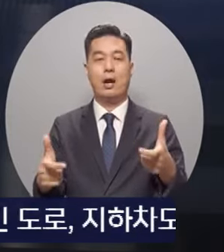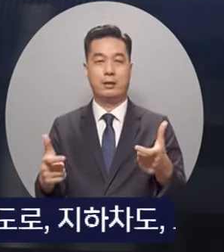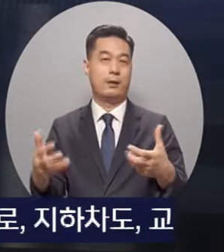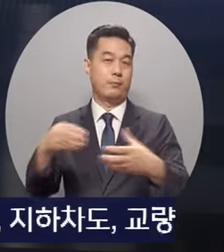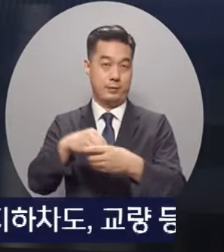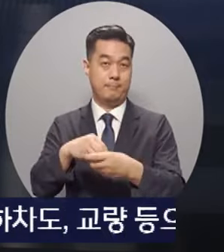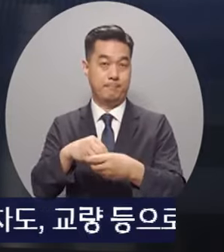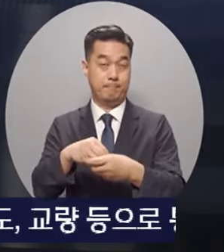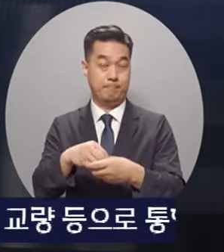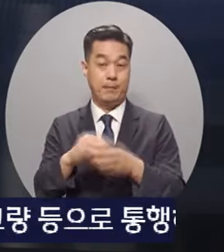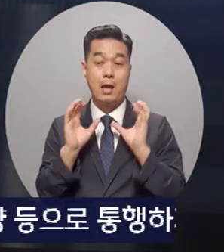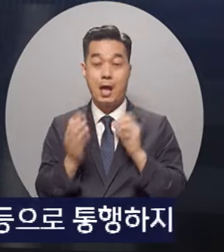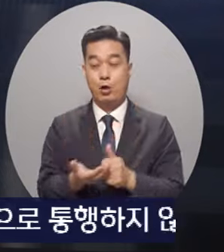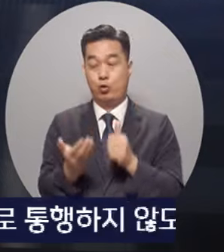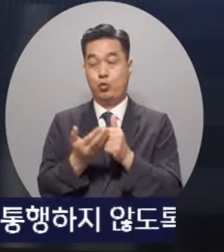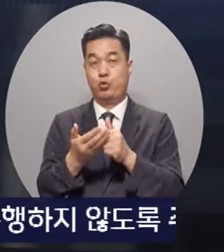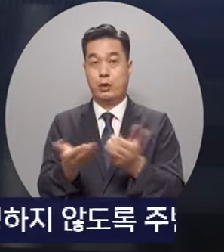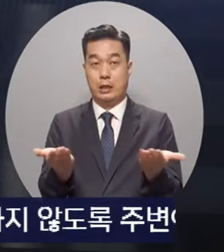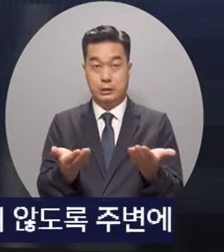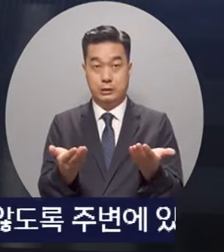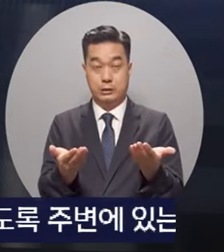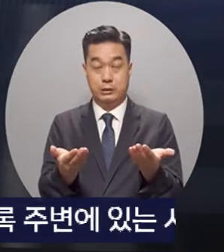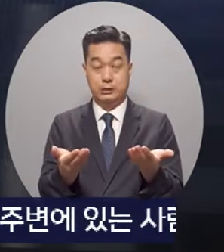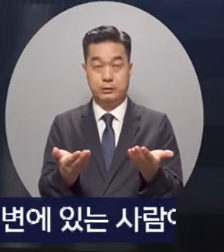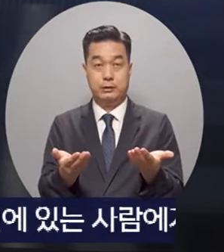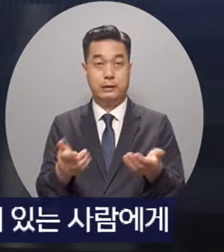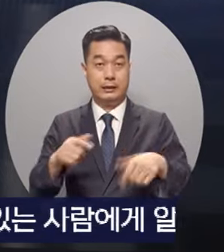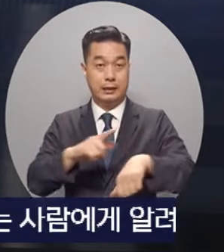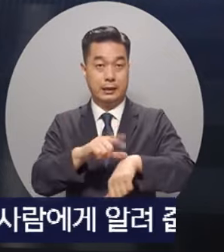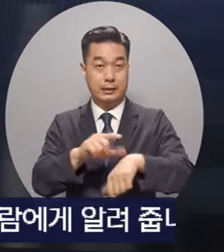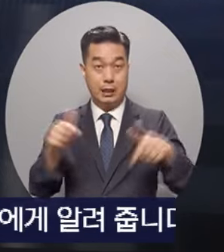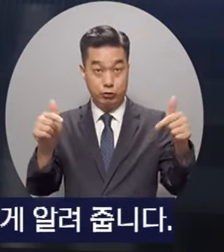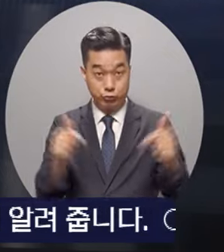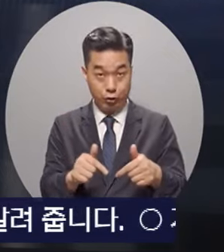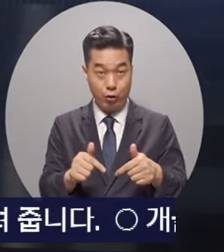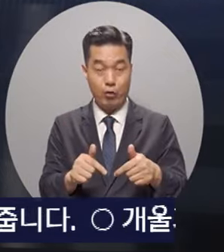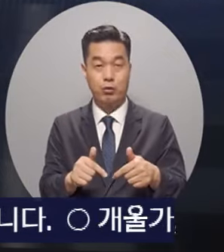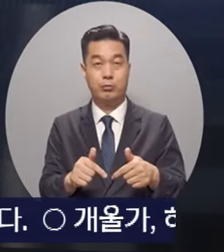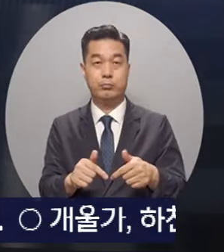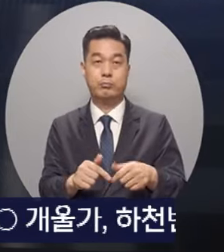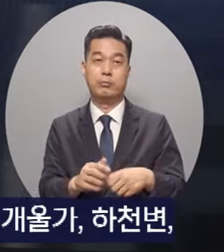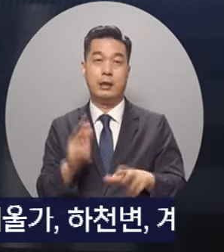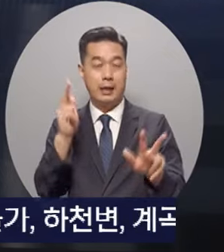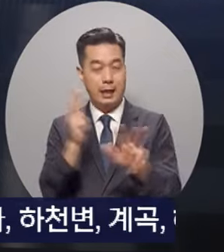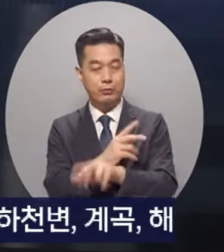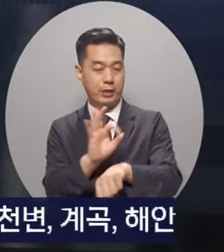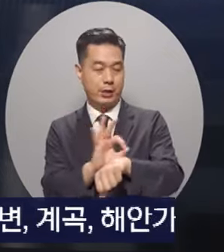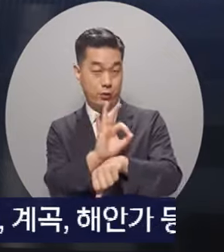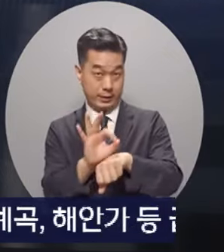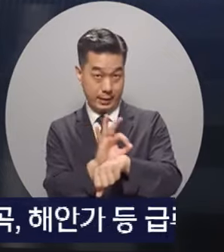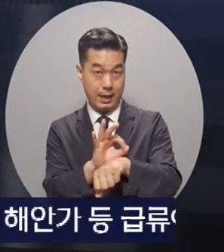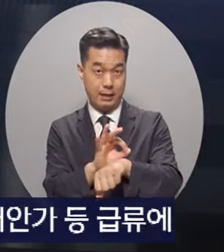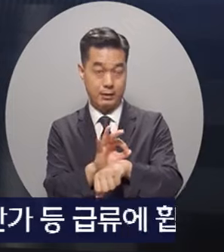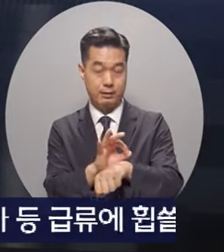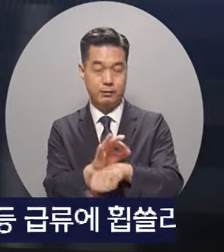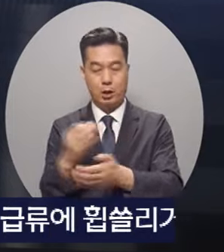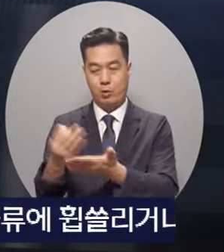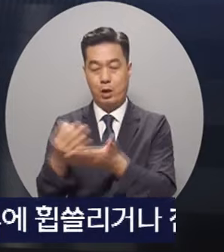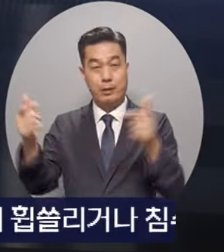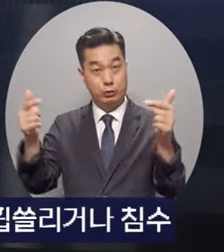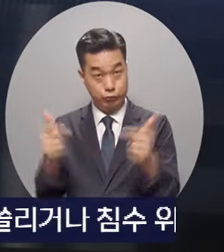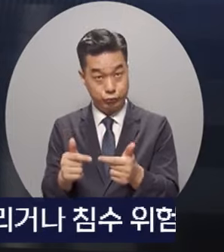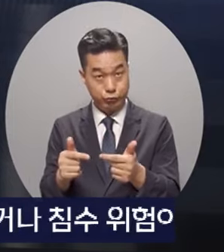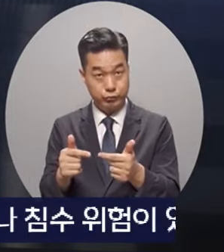위해 근로시간을 줄일 경우 한 주에 10시간까지 감소한 임금을 정부가 전액 지원해주고 대신 일을 더 해야